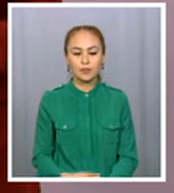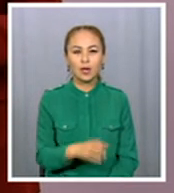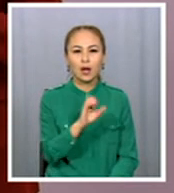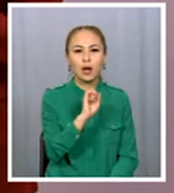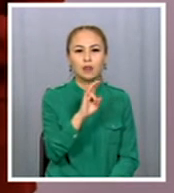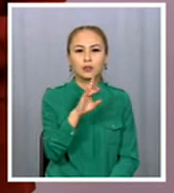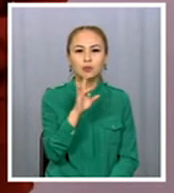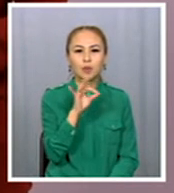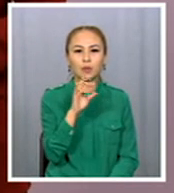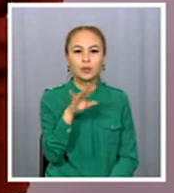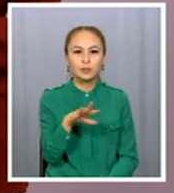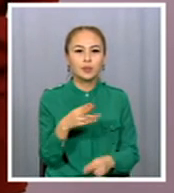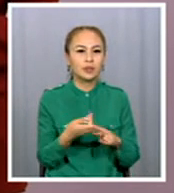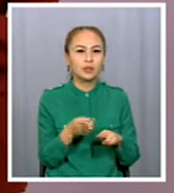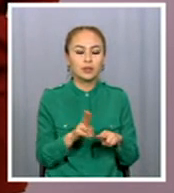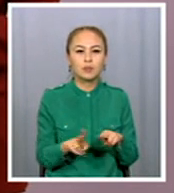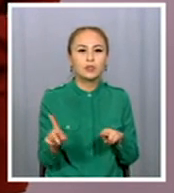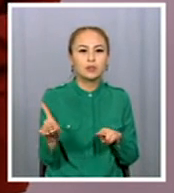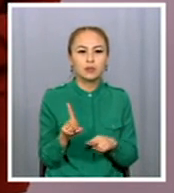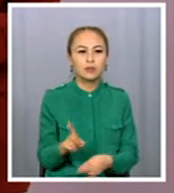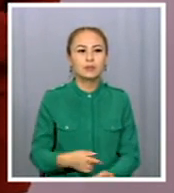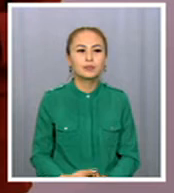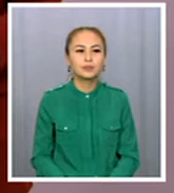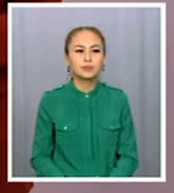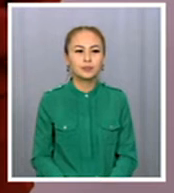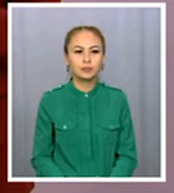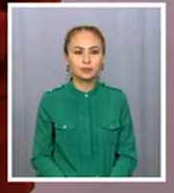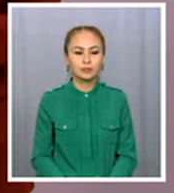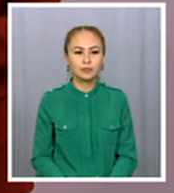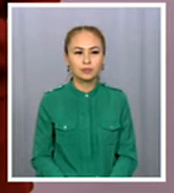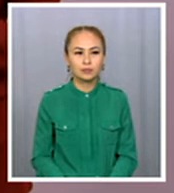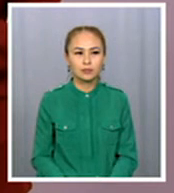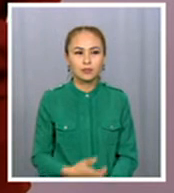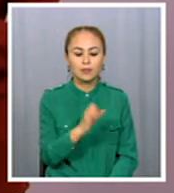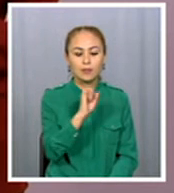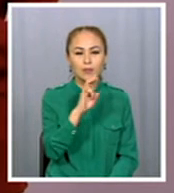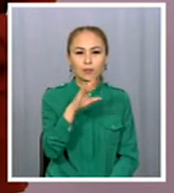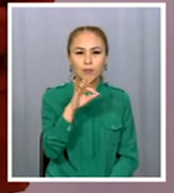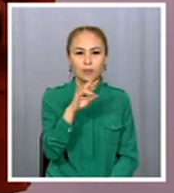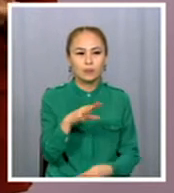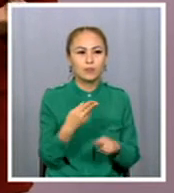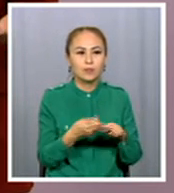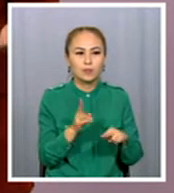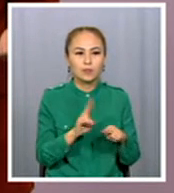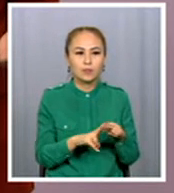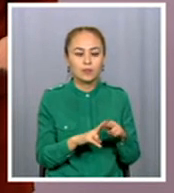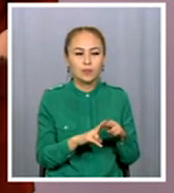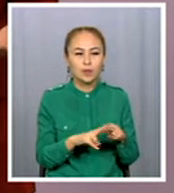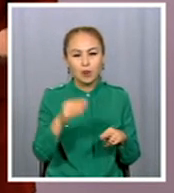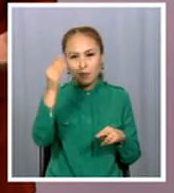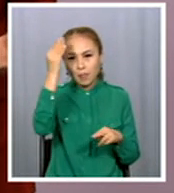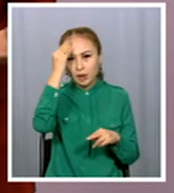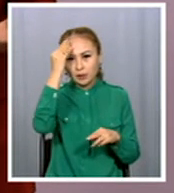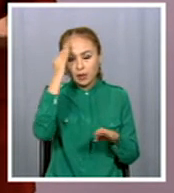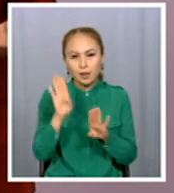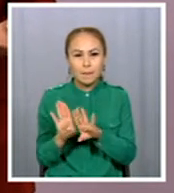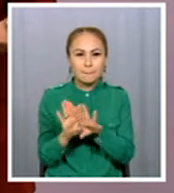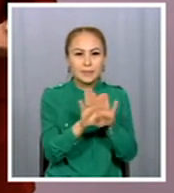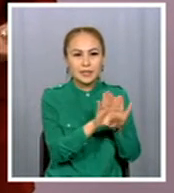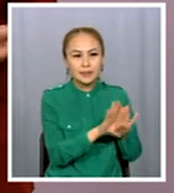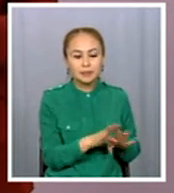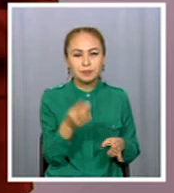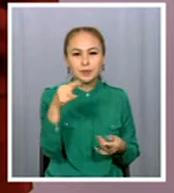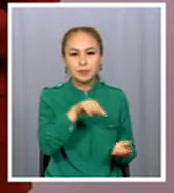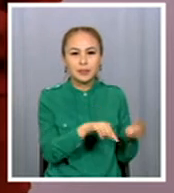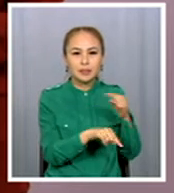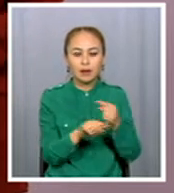не? Естеріңе түсіріңдер. Я, антоним дегеніміз мағыналары бір-біріне қарама